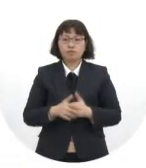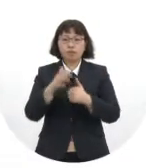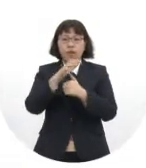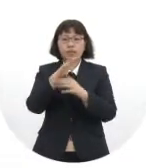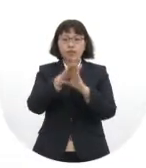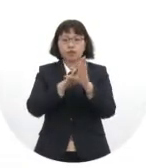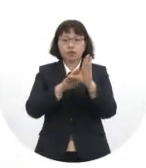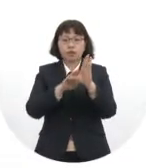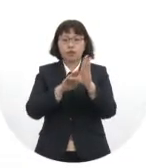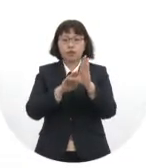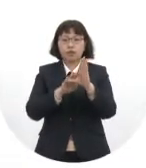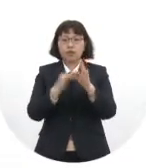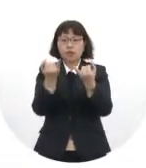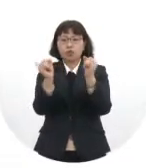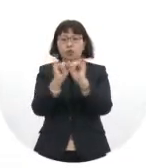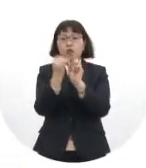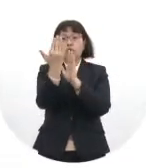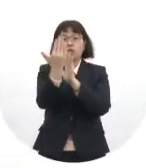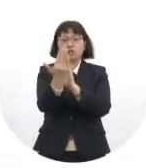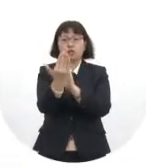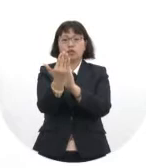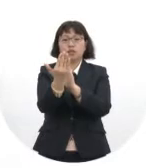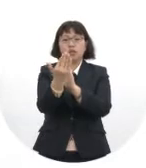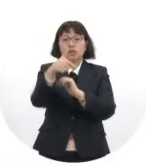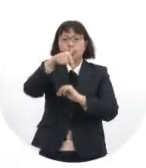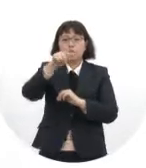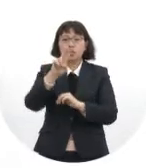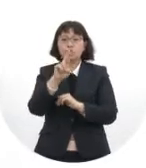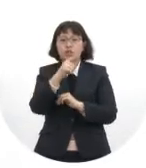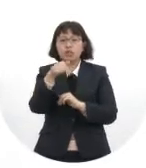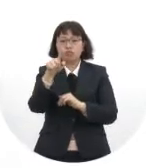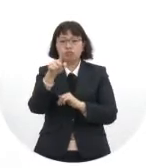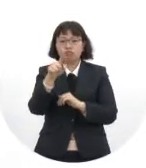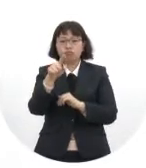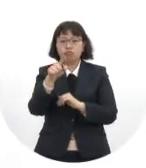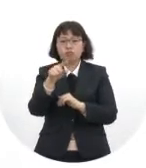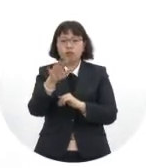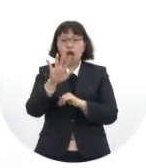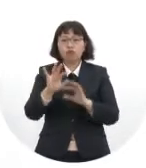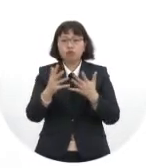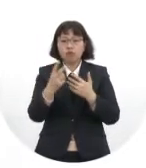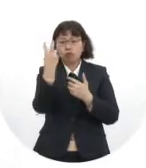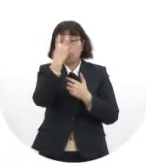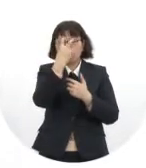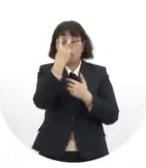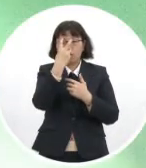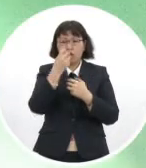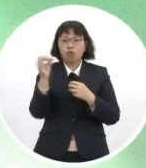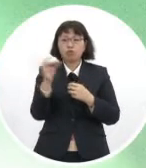愛知県は女性を対象に風疹抗体検査を無料で行いました。